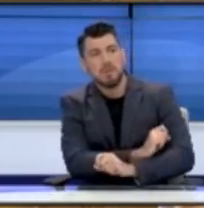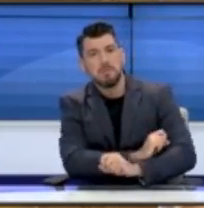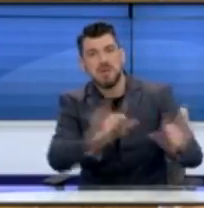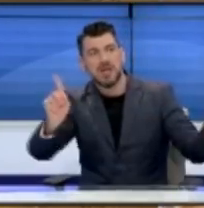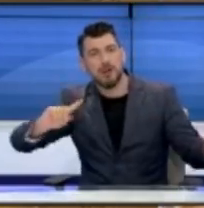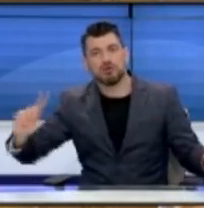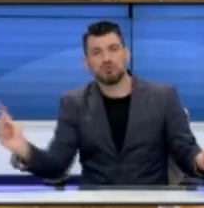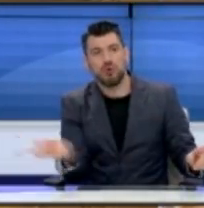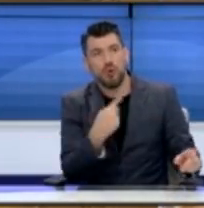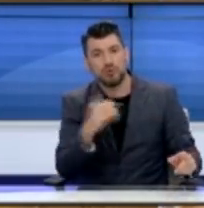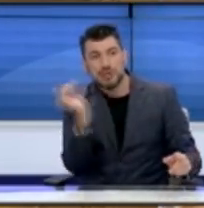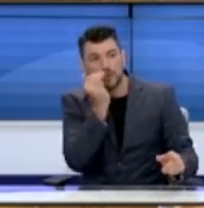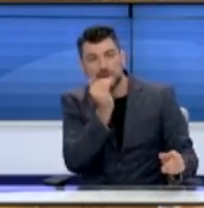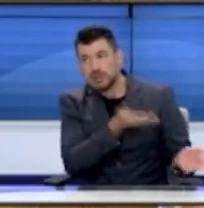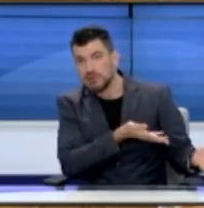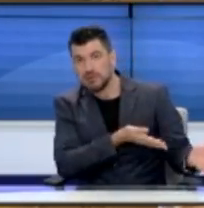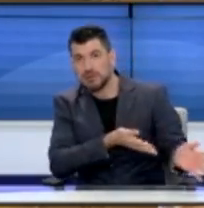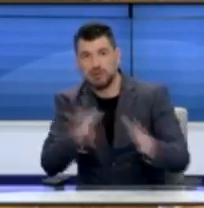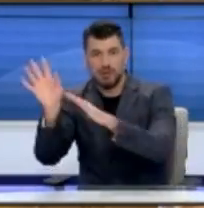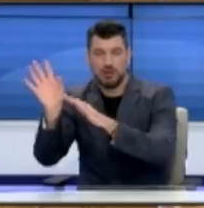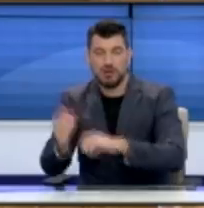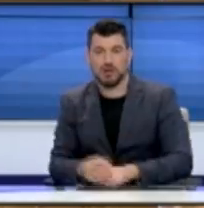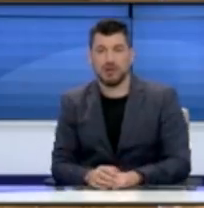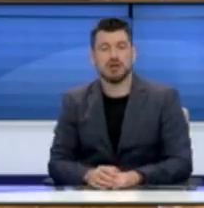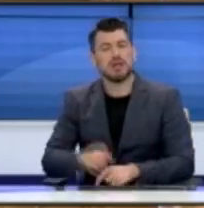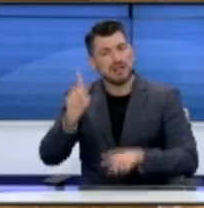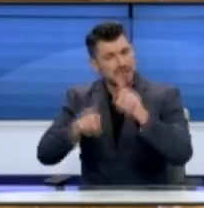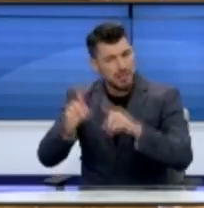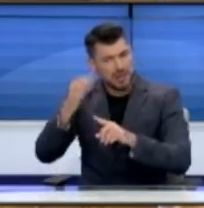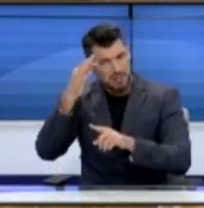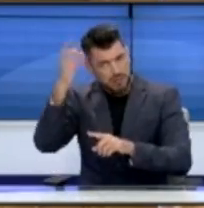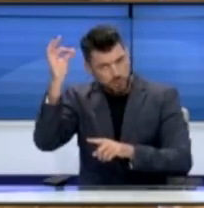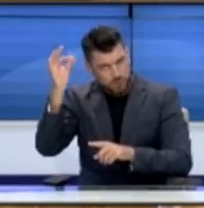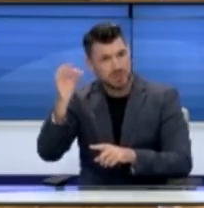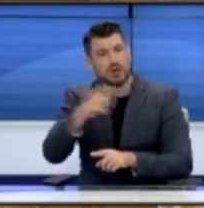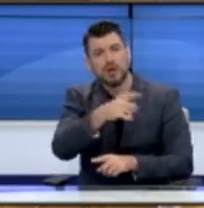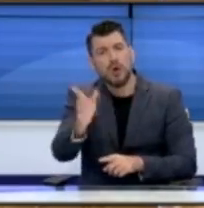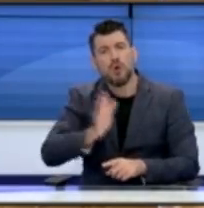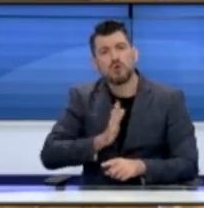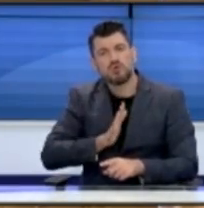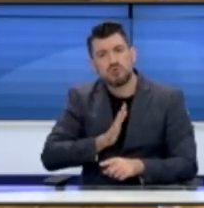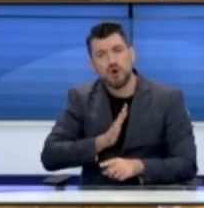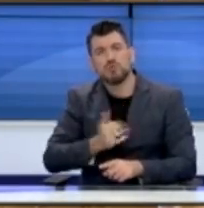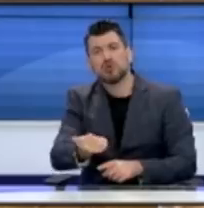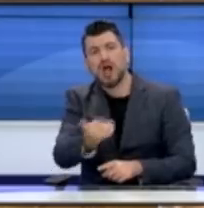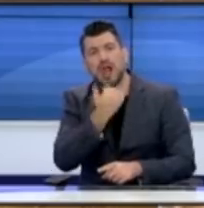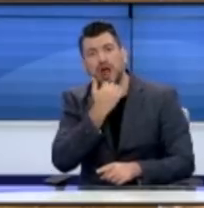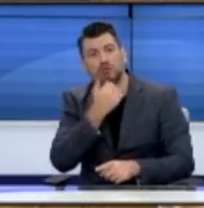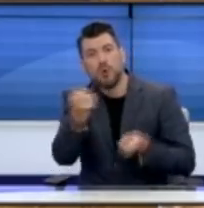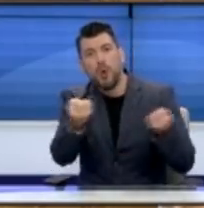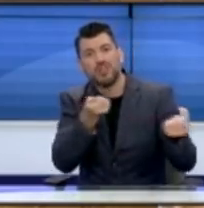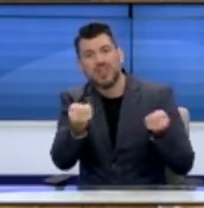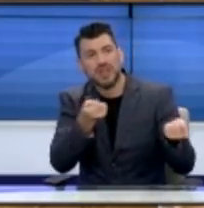οργανωμένο μηχανισμό εκκενώσεων. Χώρια που σε κάποιες περιπτώσεις στέλνατε τον κόσμο μέσα στις φλόγες από λάθος,